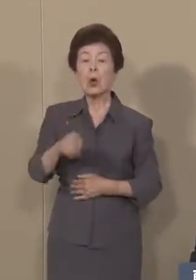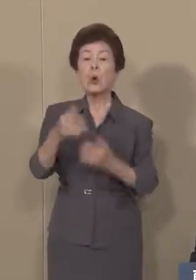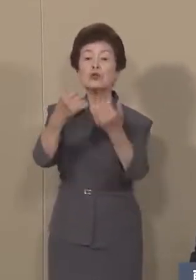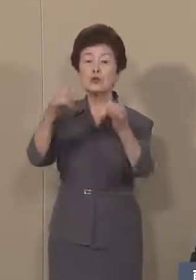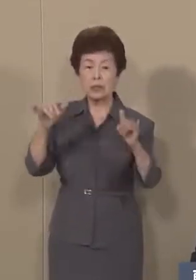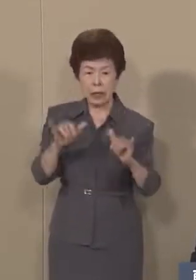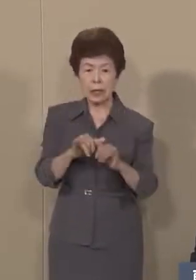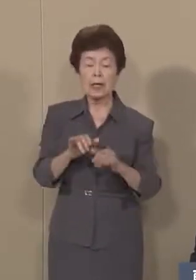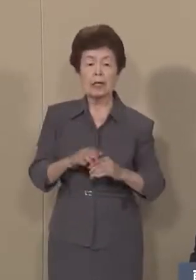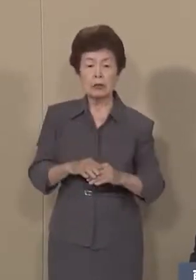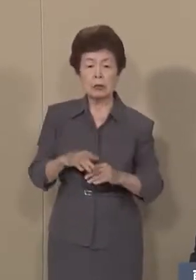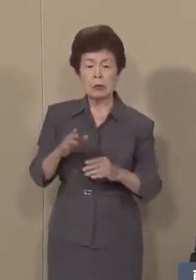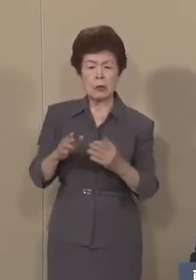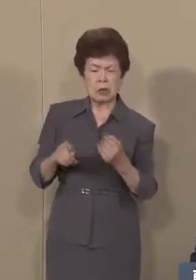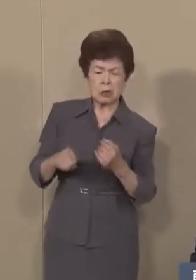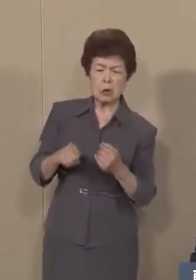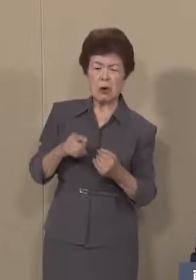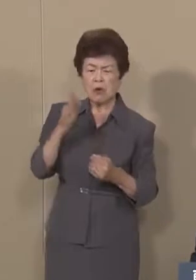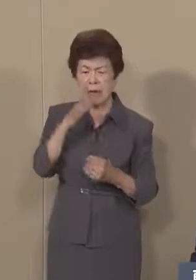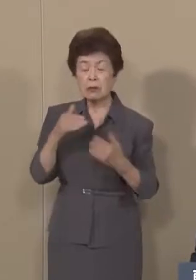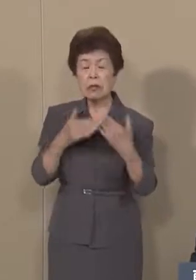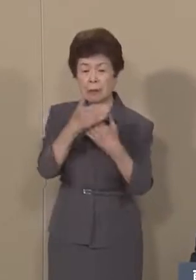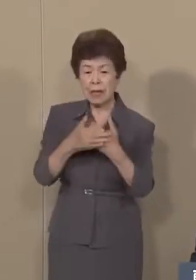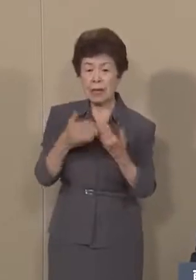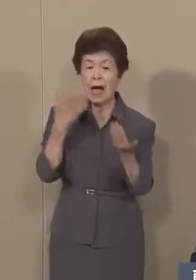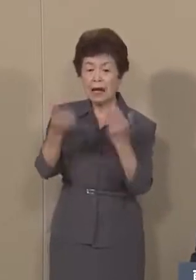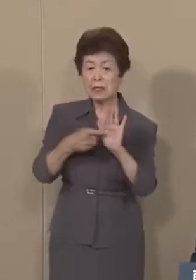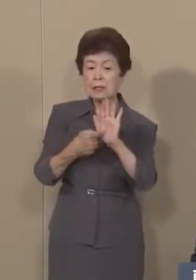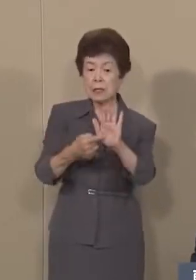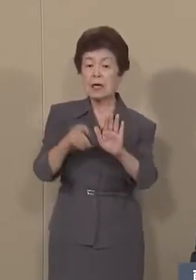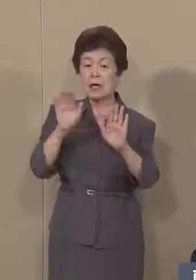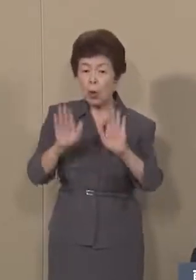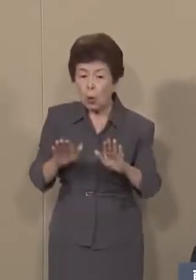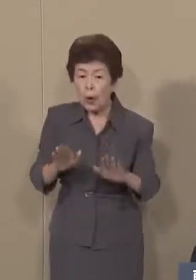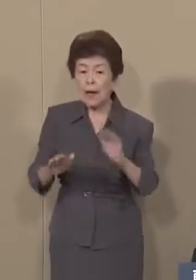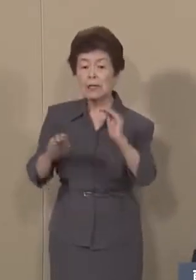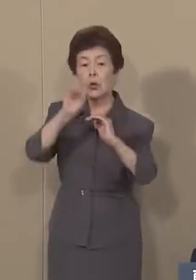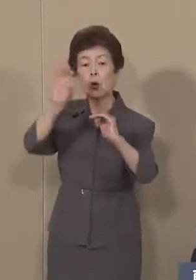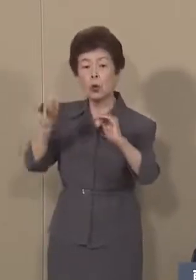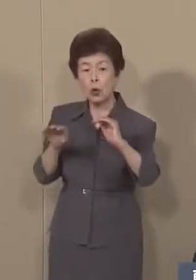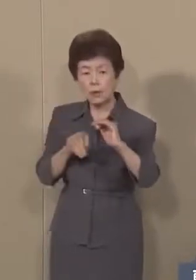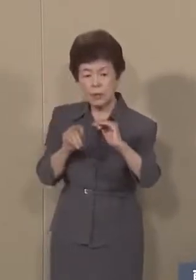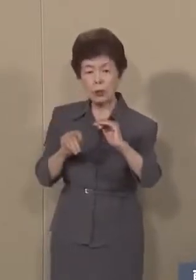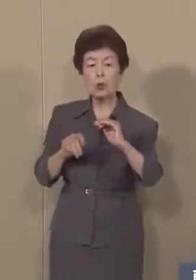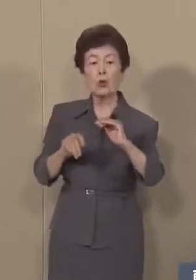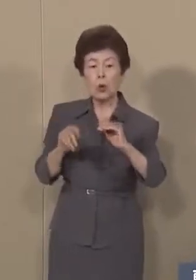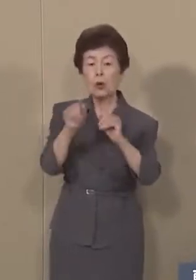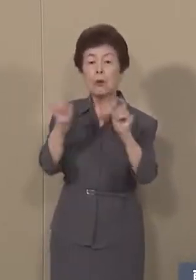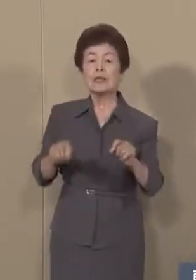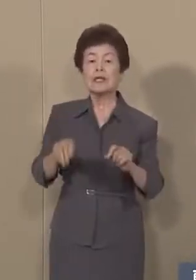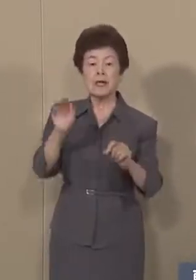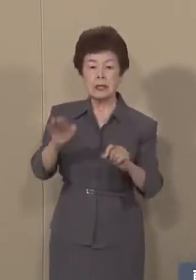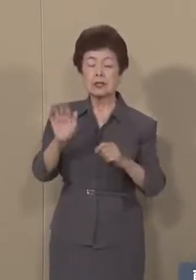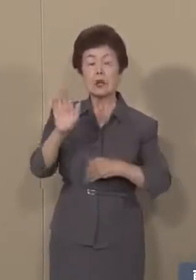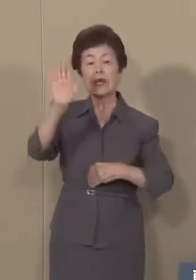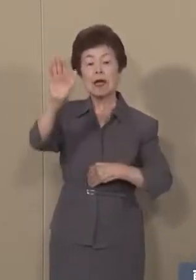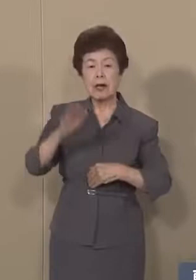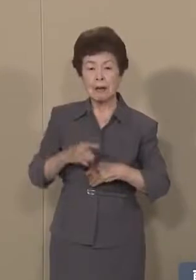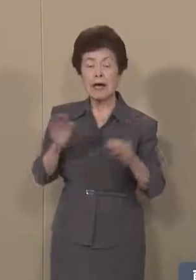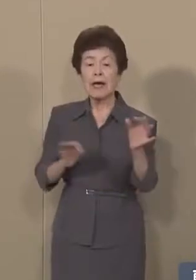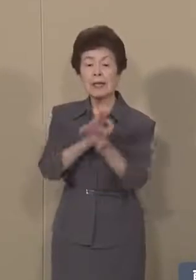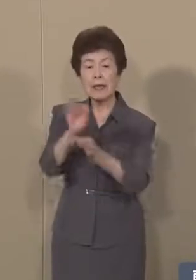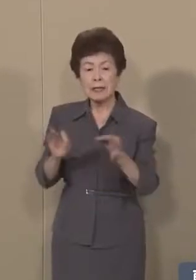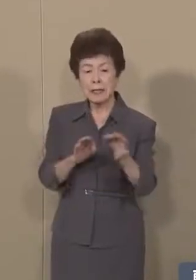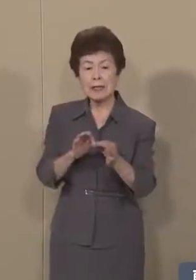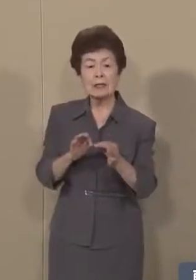勢じゃ9性があらわになったのは今回の頃な災害ですこれからの時代は経済効率性より